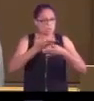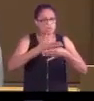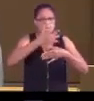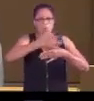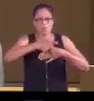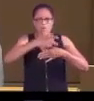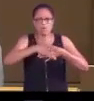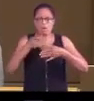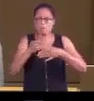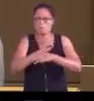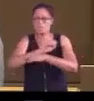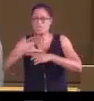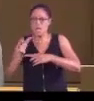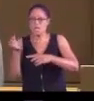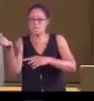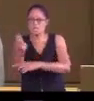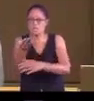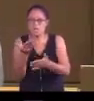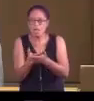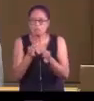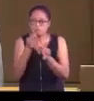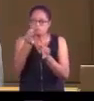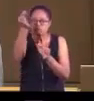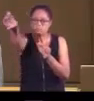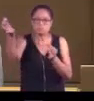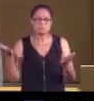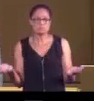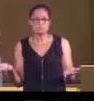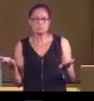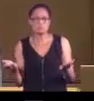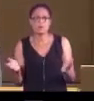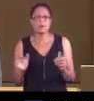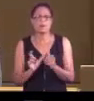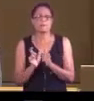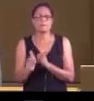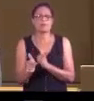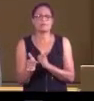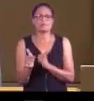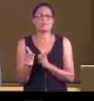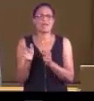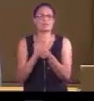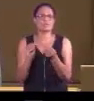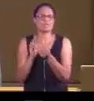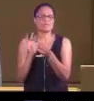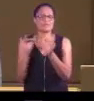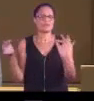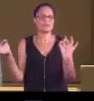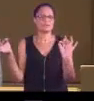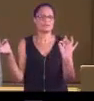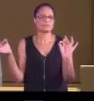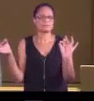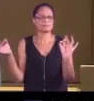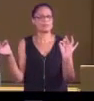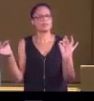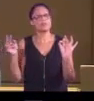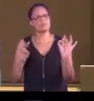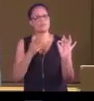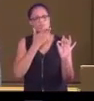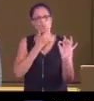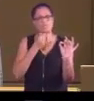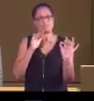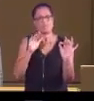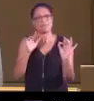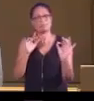ça aux médias. Les médias l'ont répété. Et ensuite, il y a une petite phrase. Malgré son élégance,